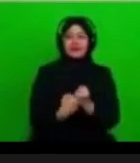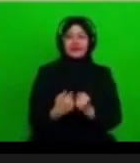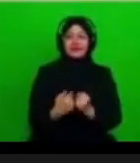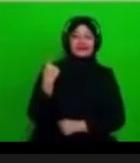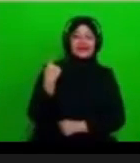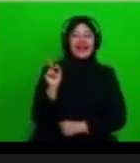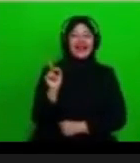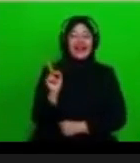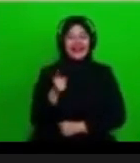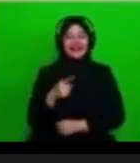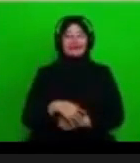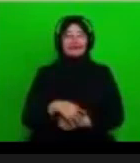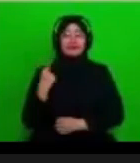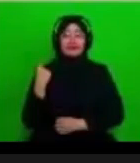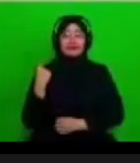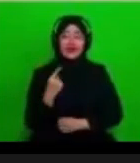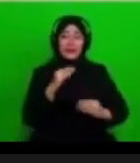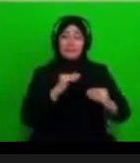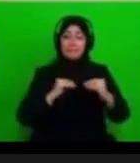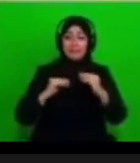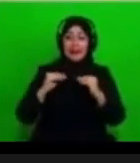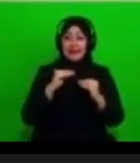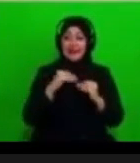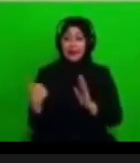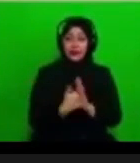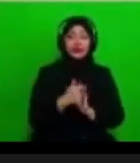Bapak fresh. Betul, dan beberapa kali ini juga ikut meeting,